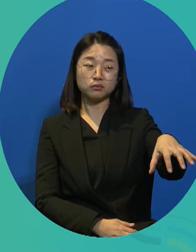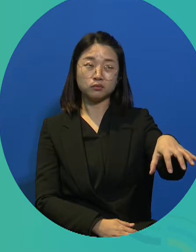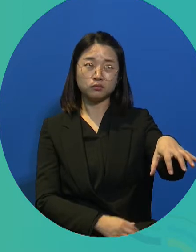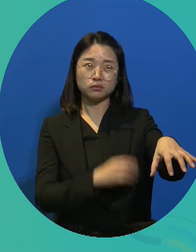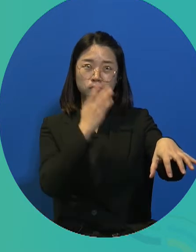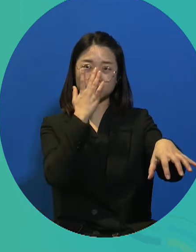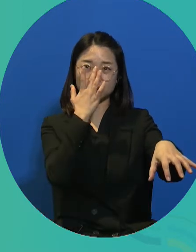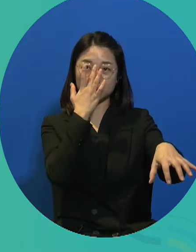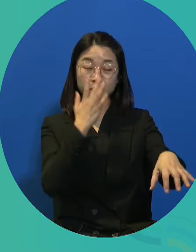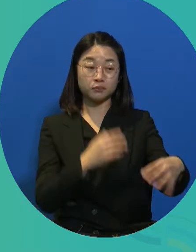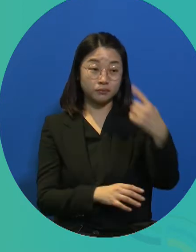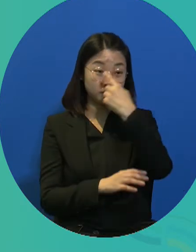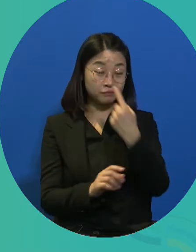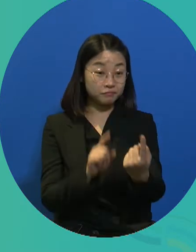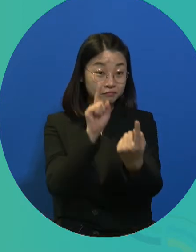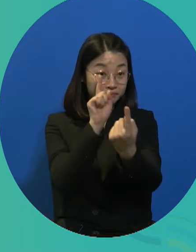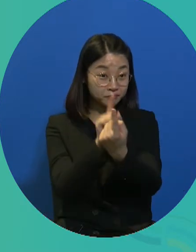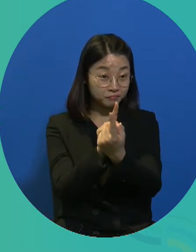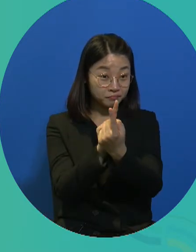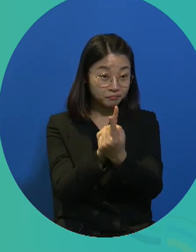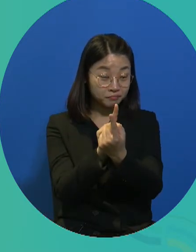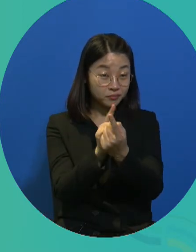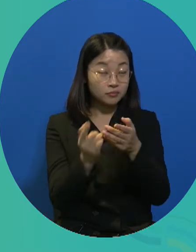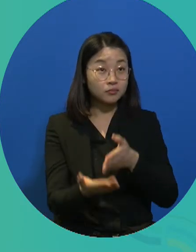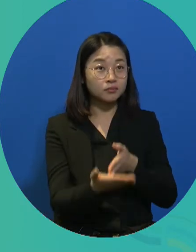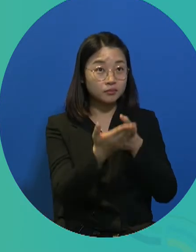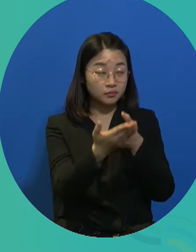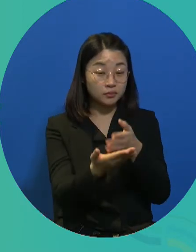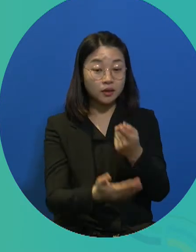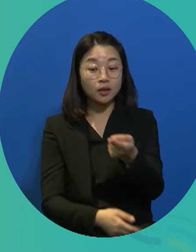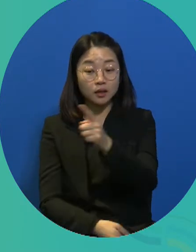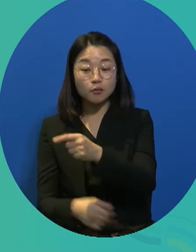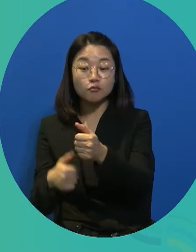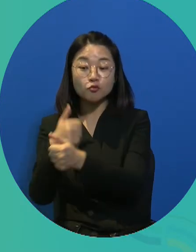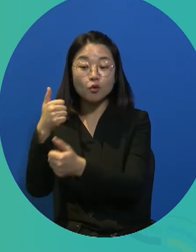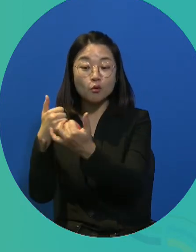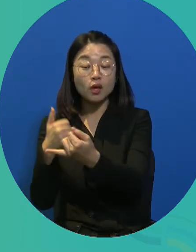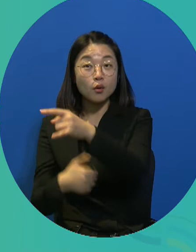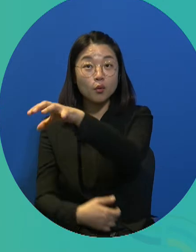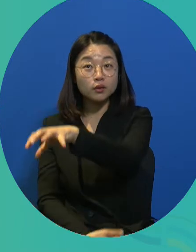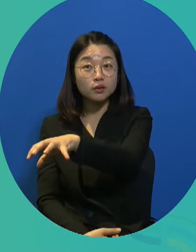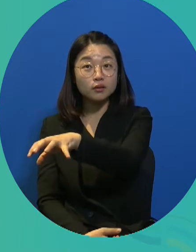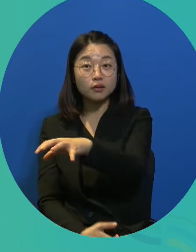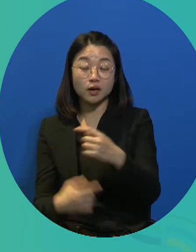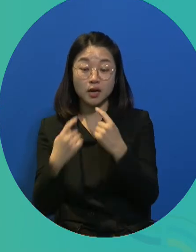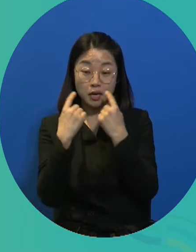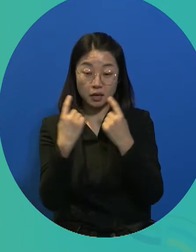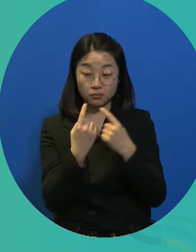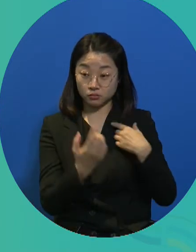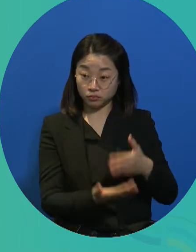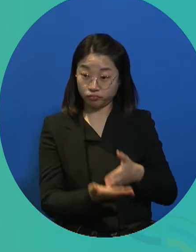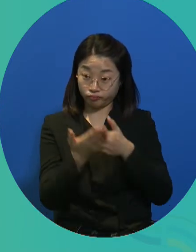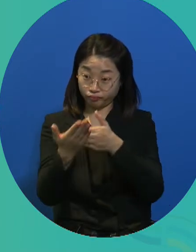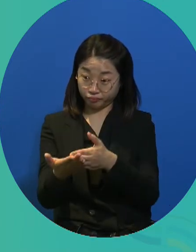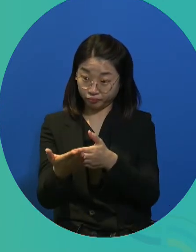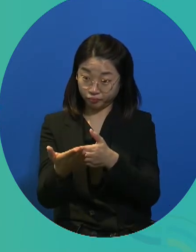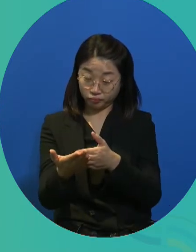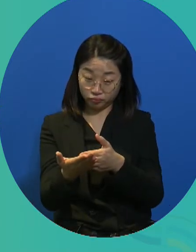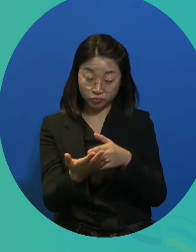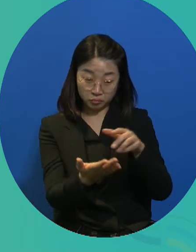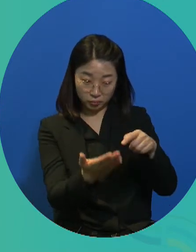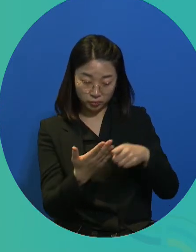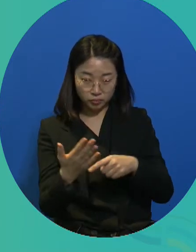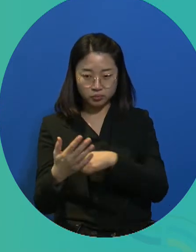별개로 서면으로만 진행이 되고 위원회에서 그 개인 진정을 제기한 진정인에